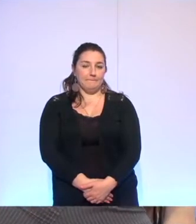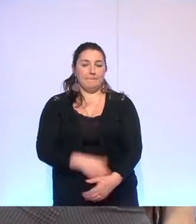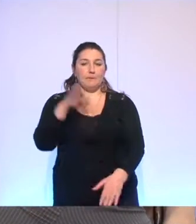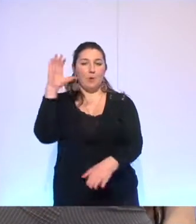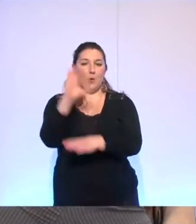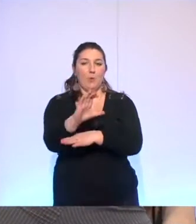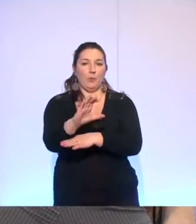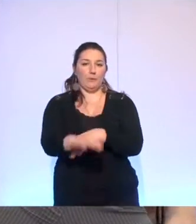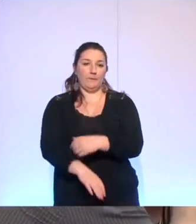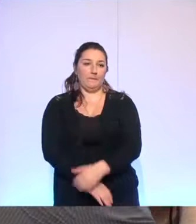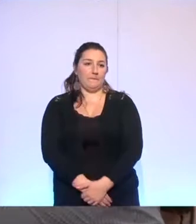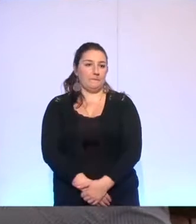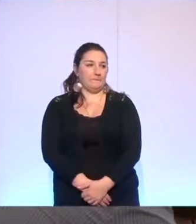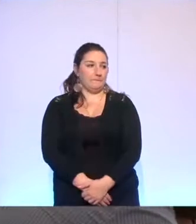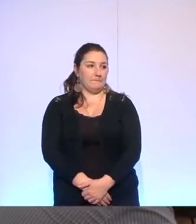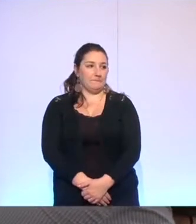Contre.